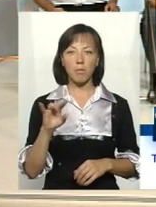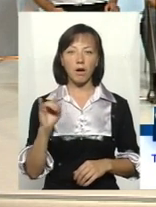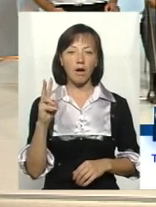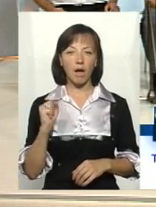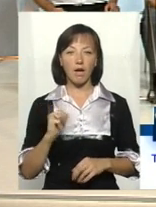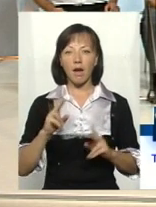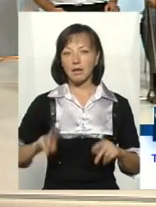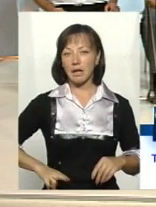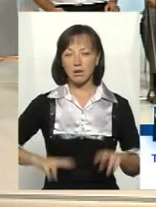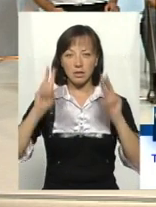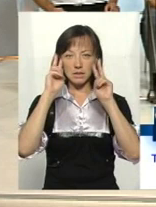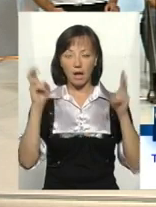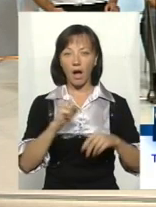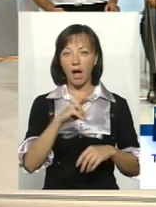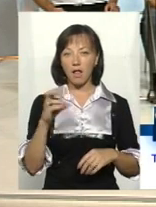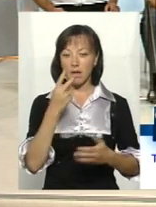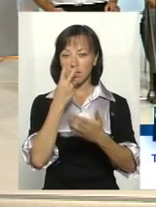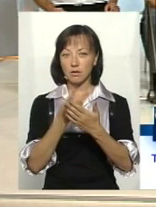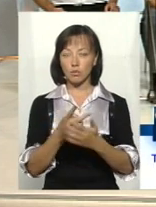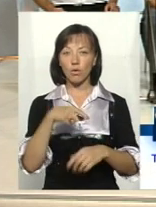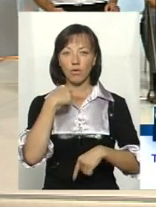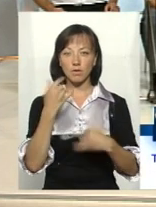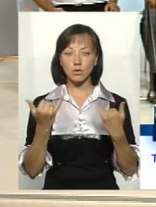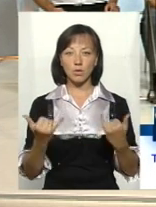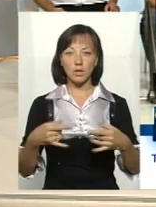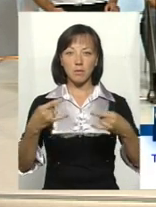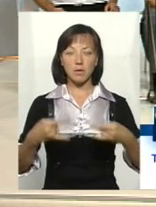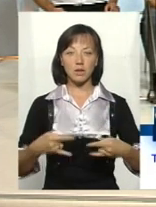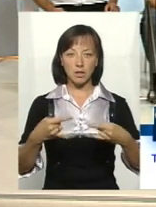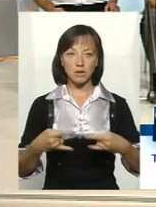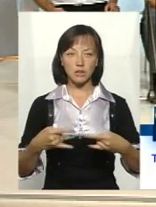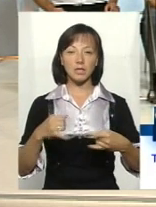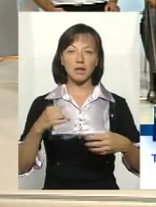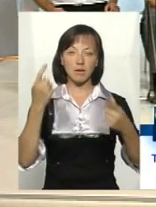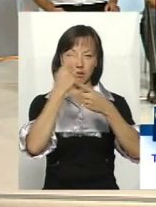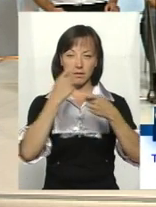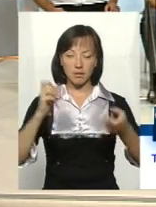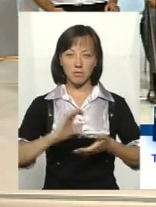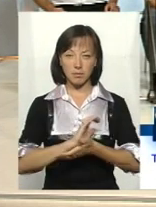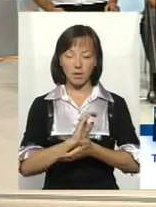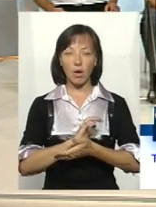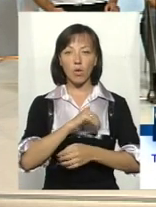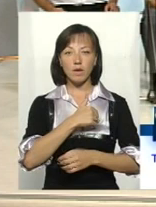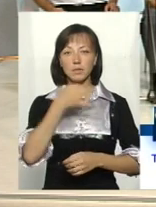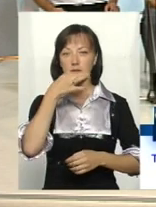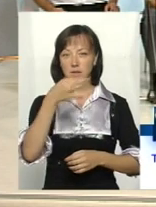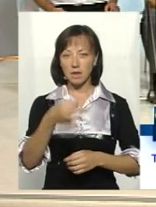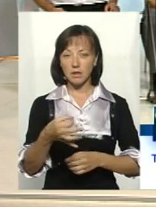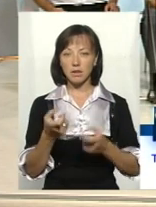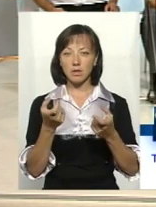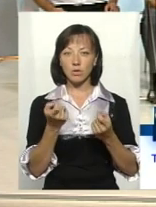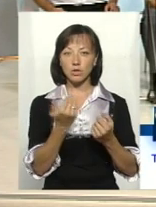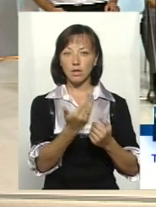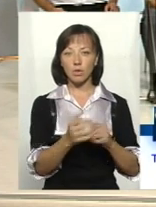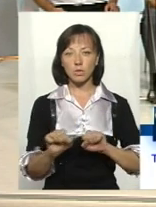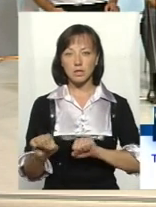знаю, але судячи з того, що говорили сьогодні на передачі та мати інформацію, я хотів би сказати дещо на його